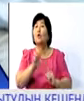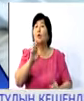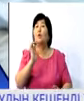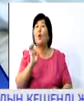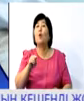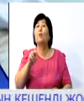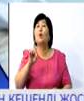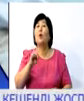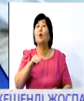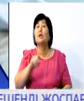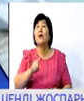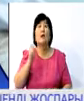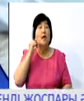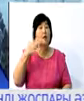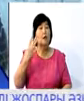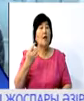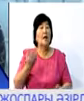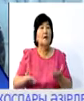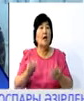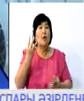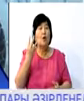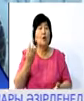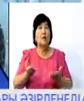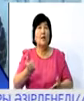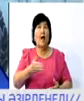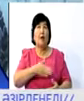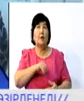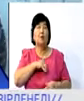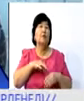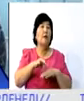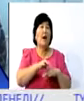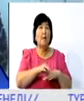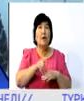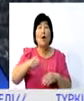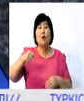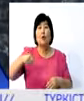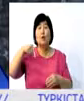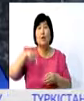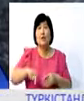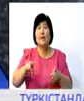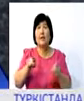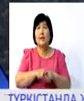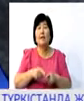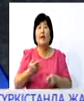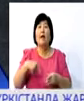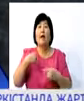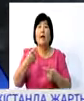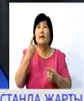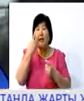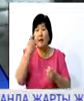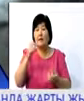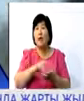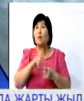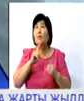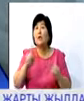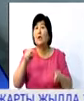тұр. Жасы 54-те, салмағы 3 келі аппаратты өзімен бірге алып жүреді. Сөмкенің ішінде батарея мен датчик бар. Егер ағзада бір